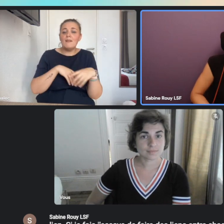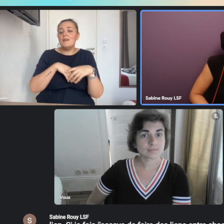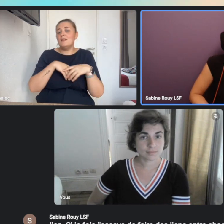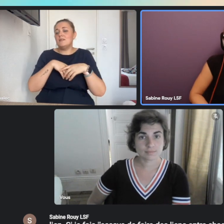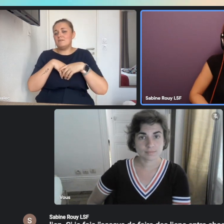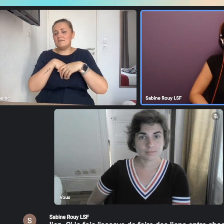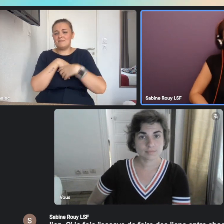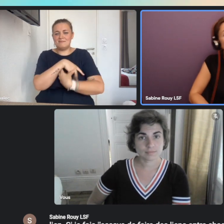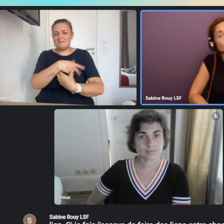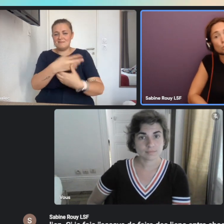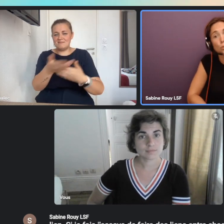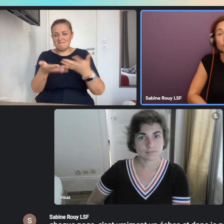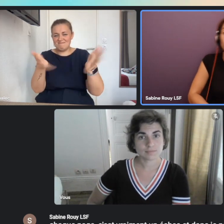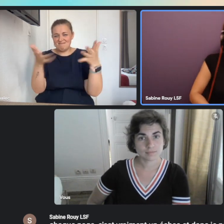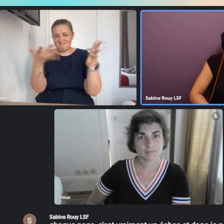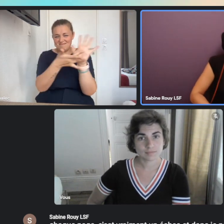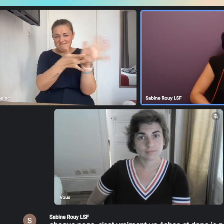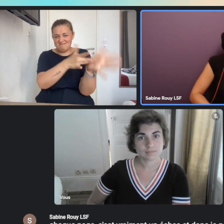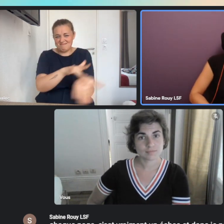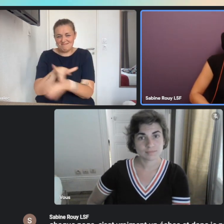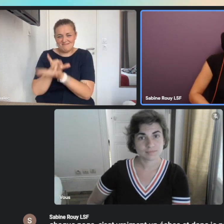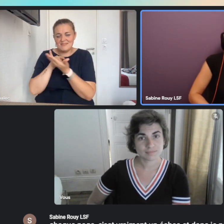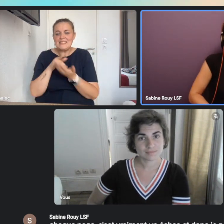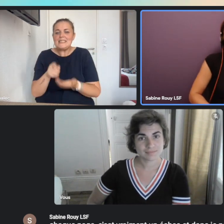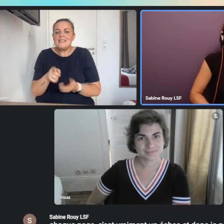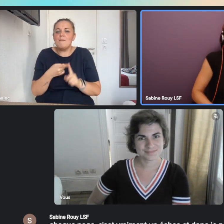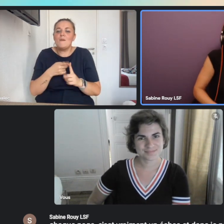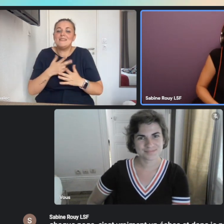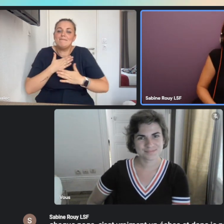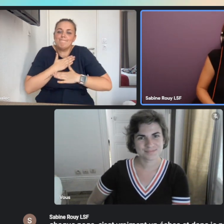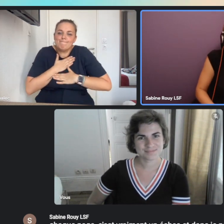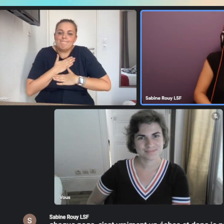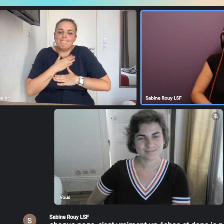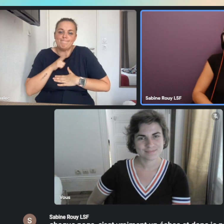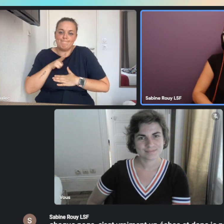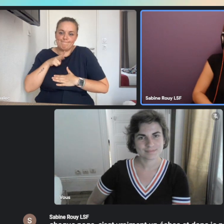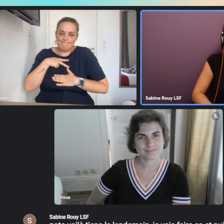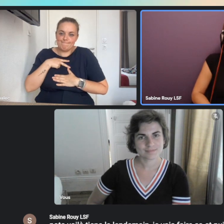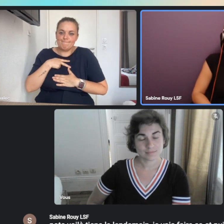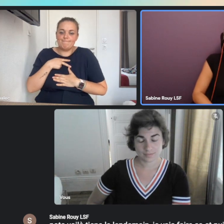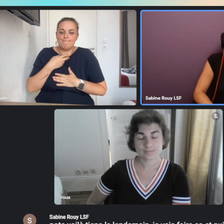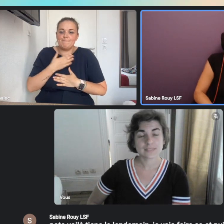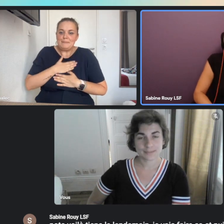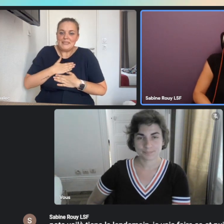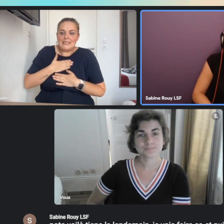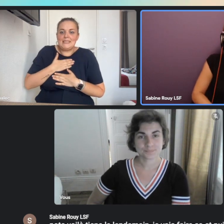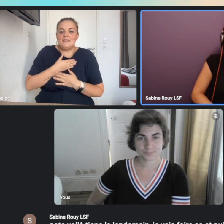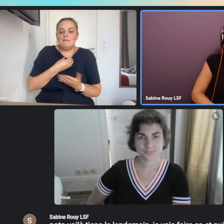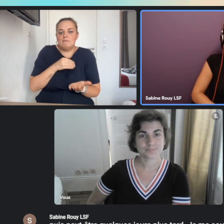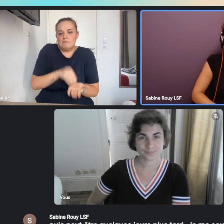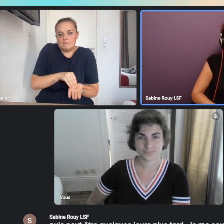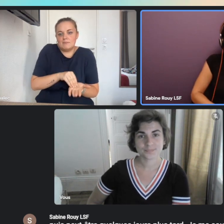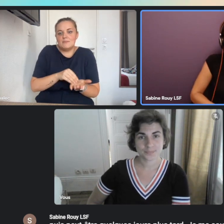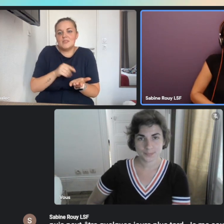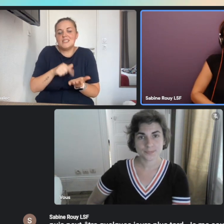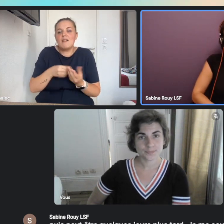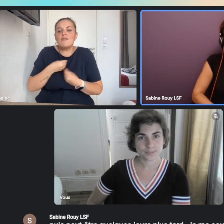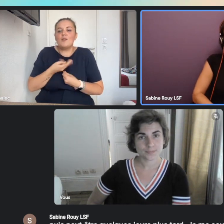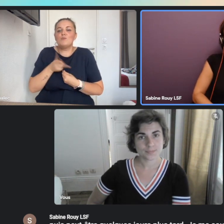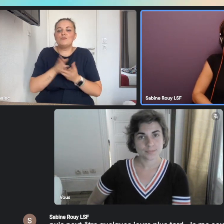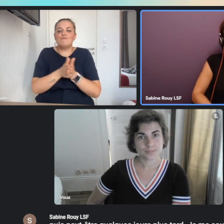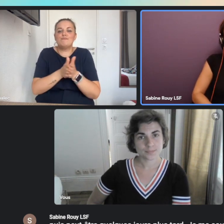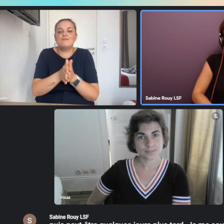sur, les livres que j'ai lus, les films, sur, enfin, plein de thèmes très différents. L'important, c'est vraiment que moi, j'y